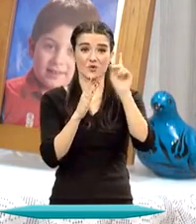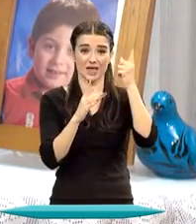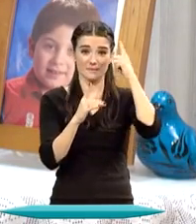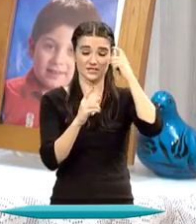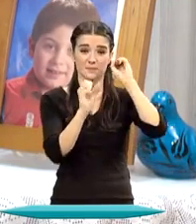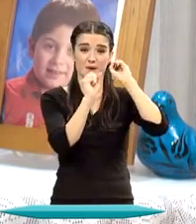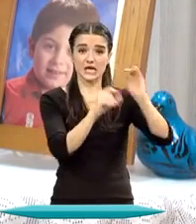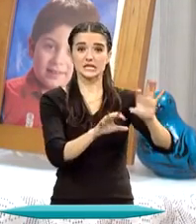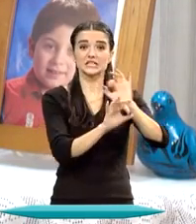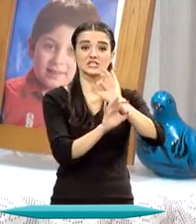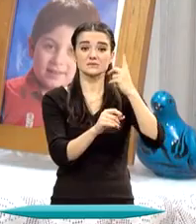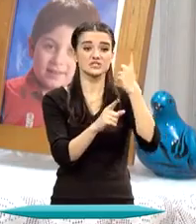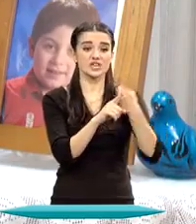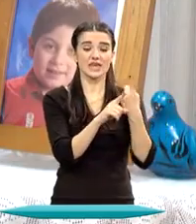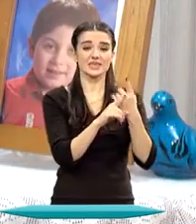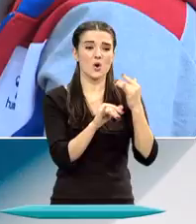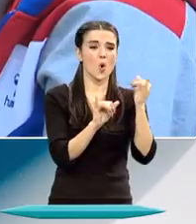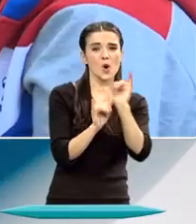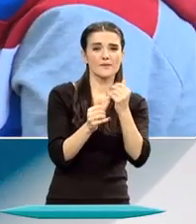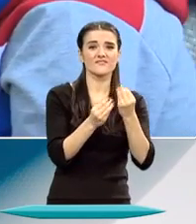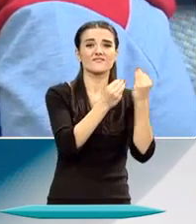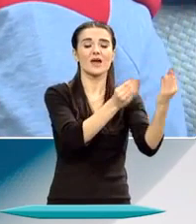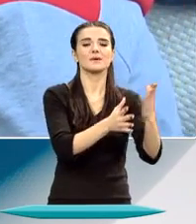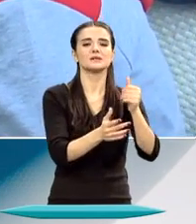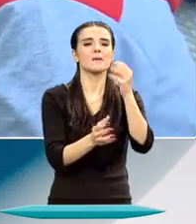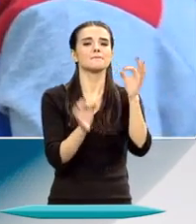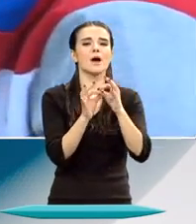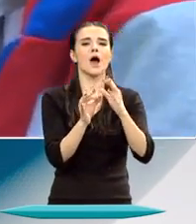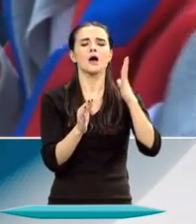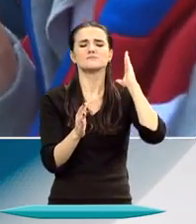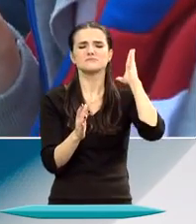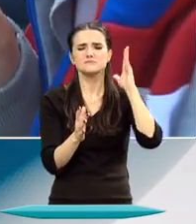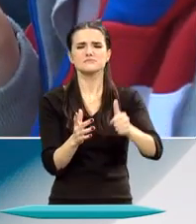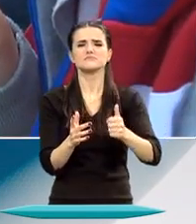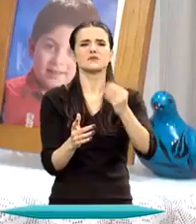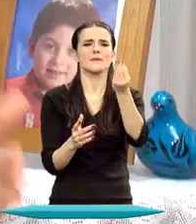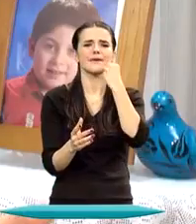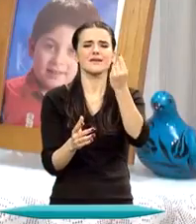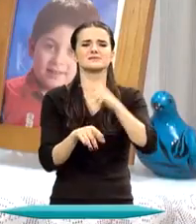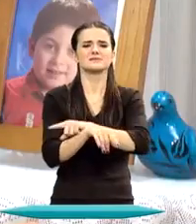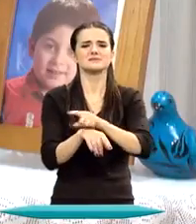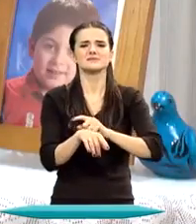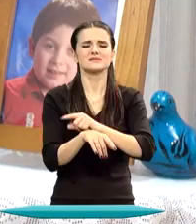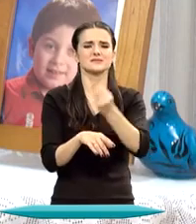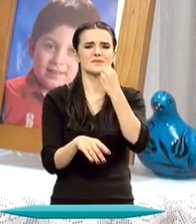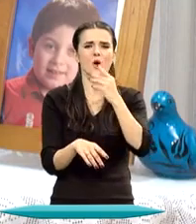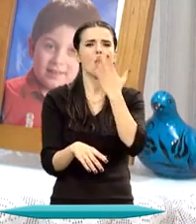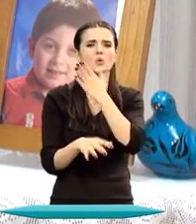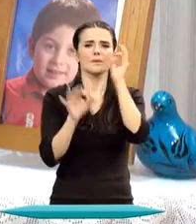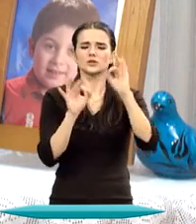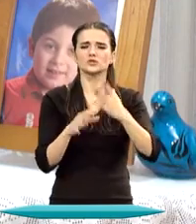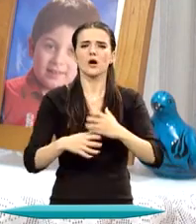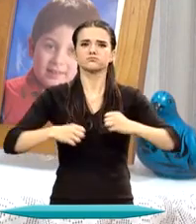ve hiçbir şeyle oyalanmasını sağlamazsanız Baha bütün gün yemek yer. Ve çok kiloluydu. Yani okula